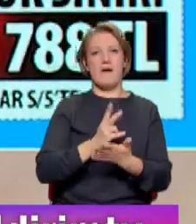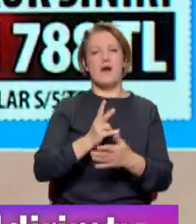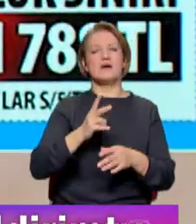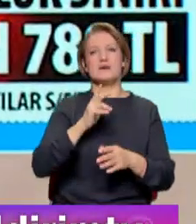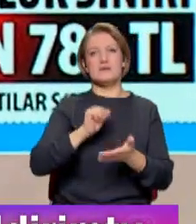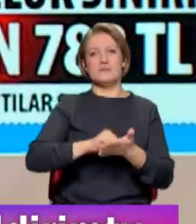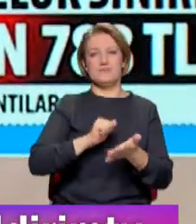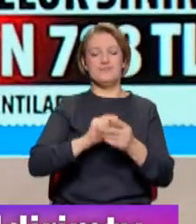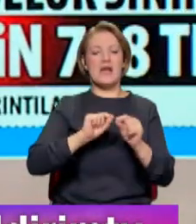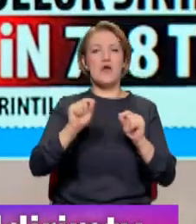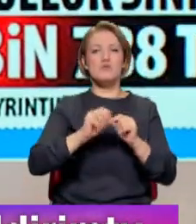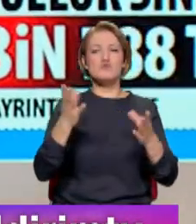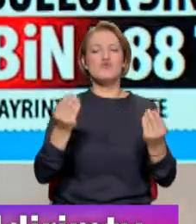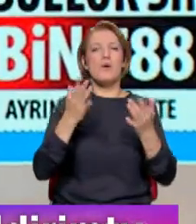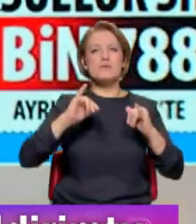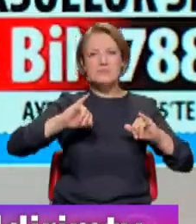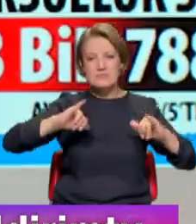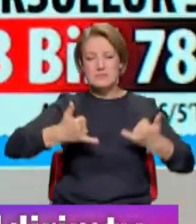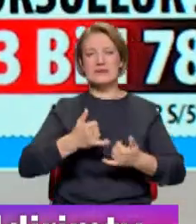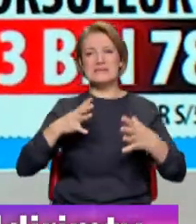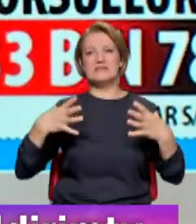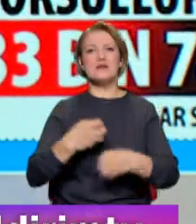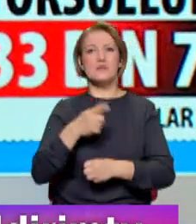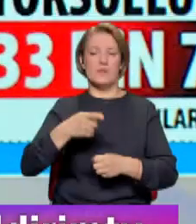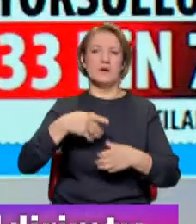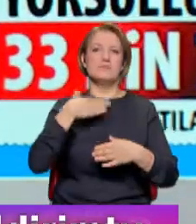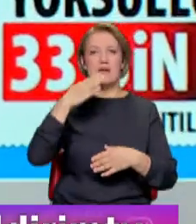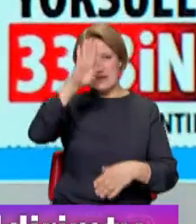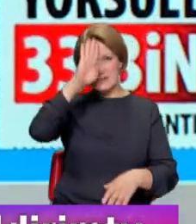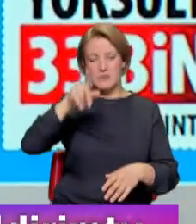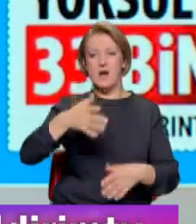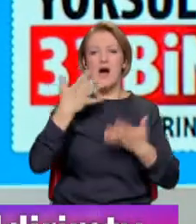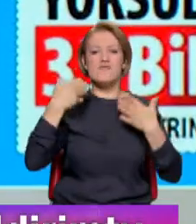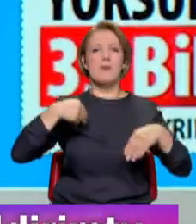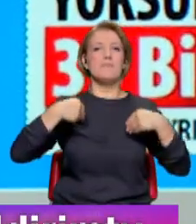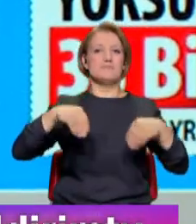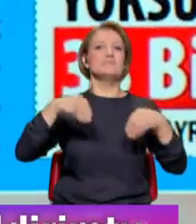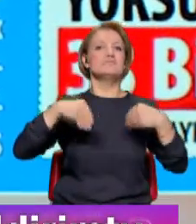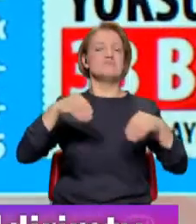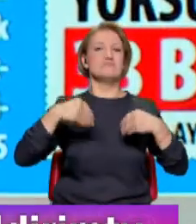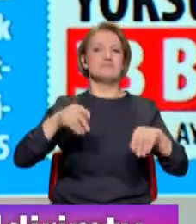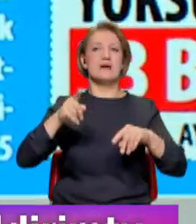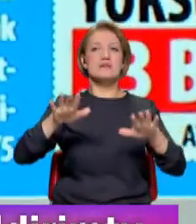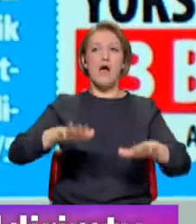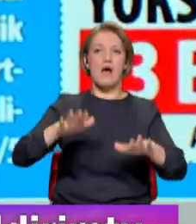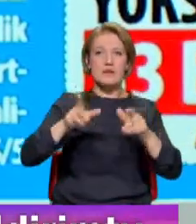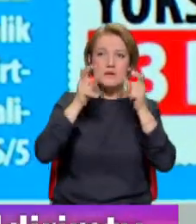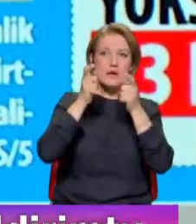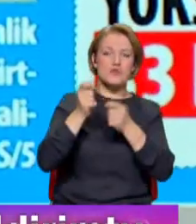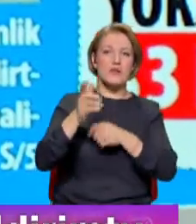Gazetesi. Ekonomideki çok ayaklı sıkıntı kurban pazarına da yansıdı. İstanbul'daki hayvan pazarında sakinlik dikkat